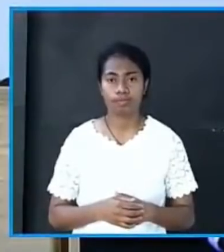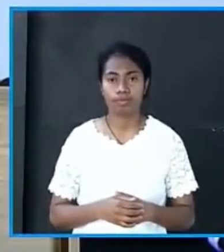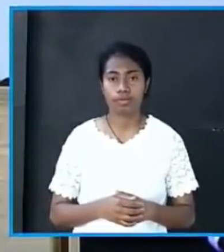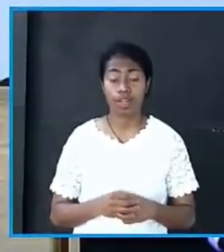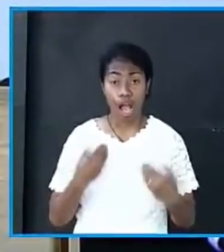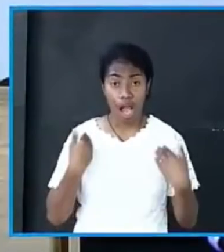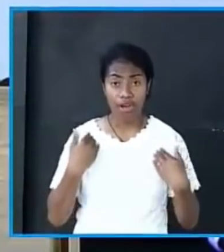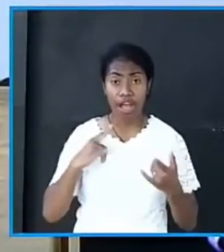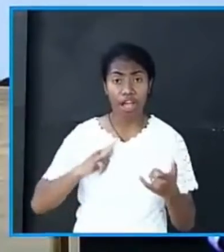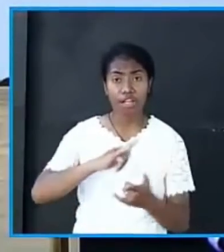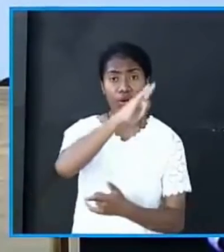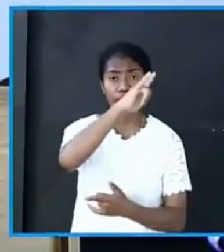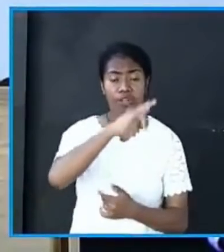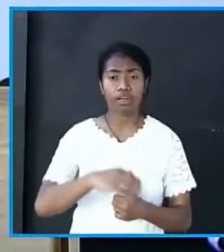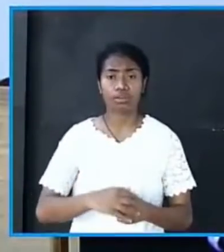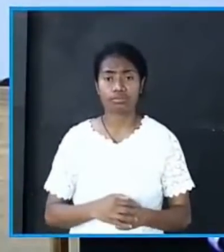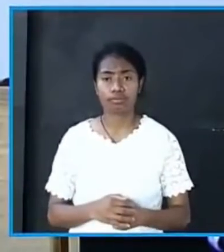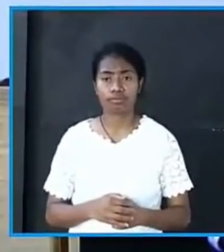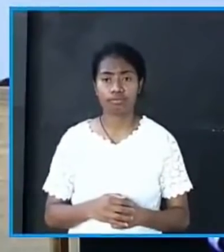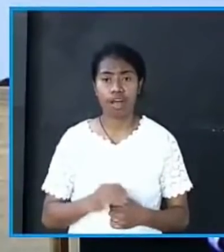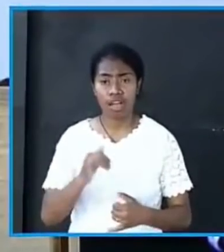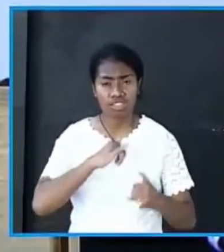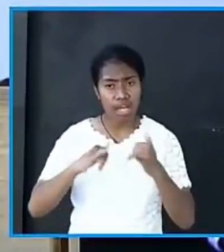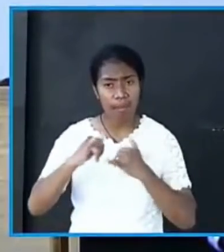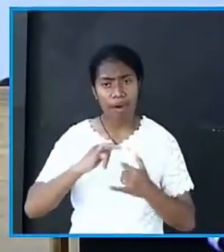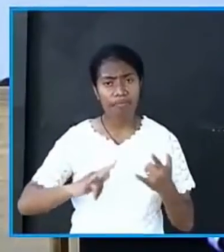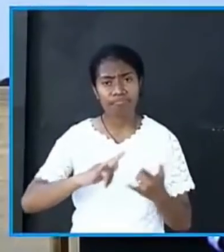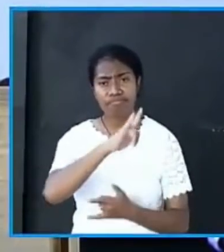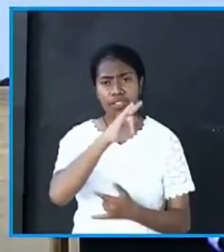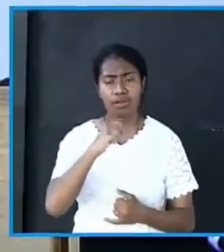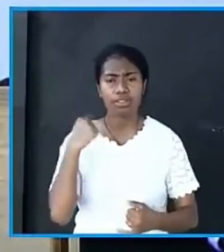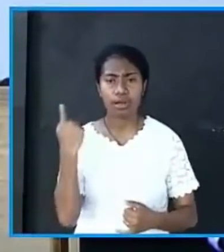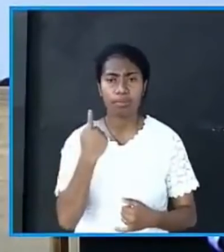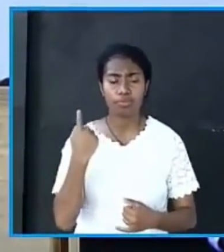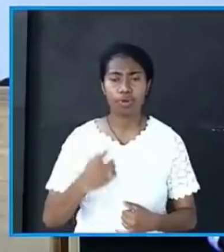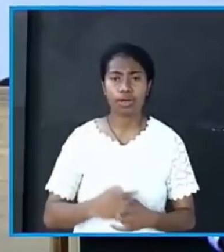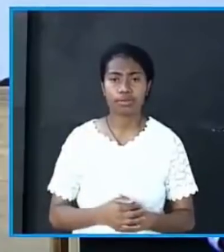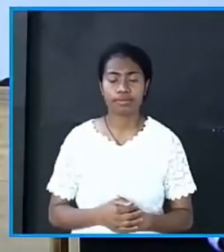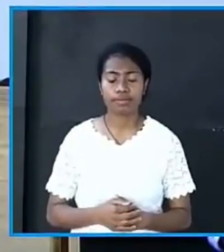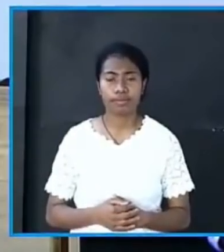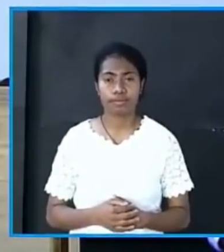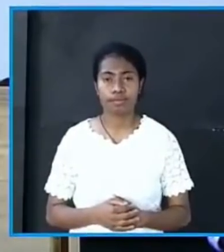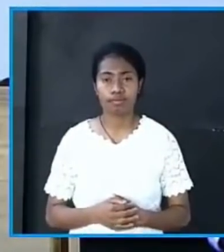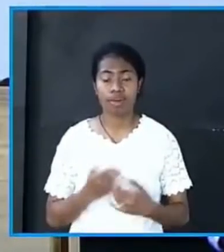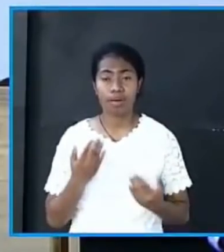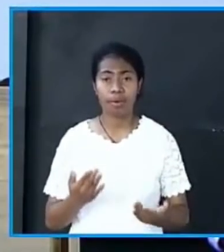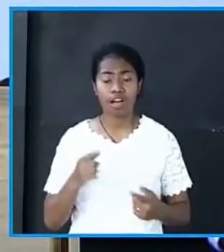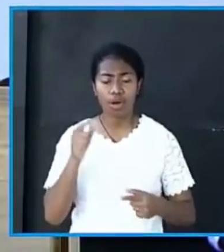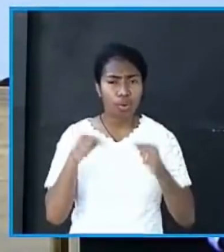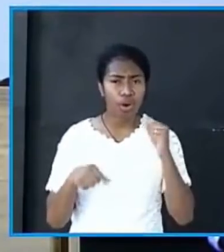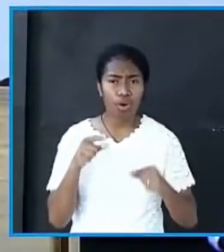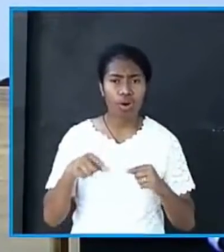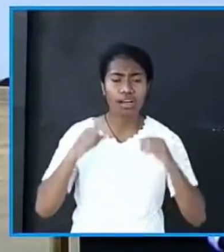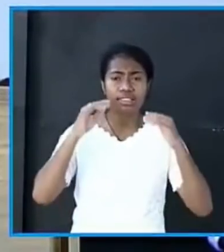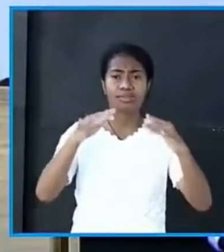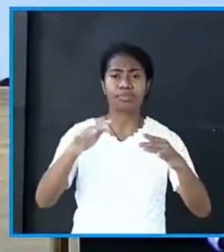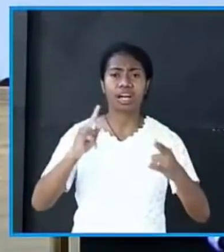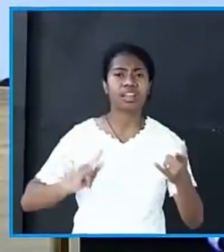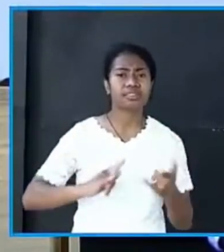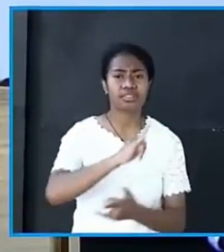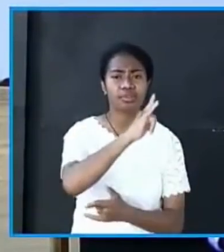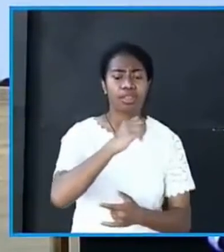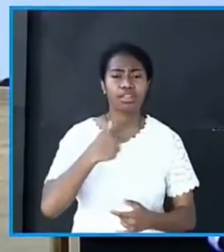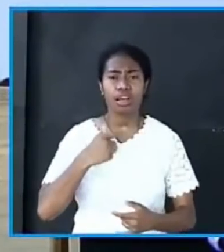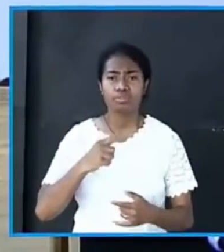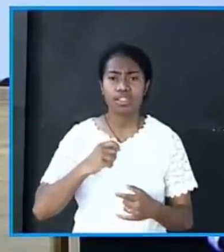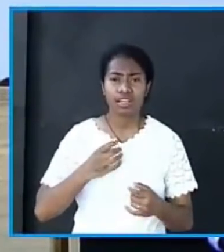helikopter pesawat bahkan Ya udah menciptakan pesawat memang kecepatan